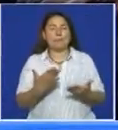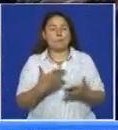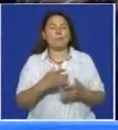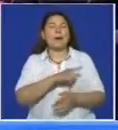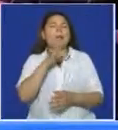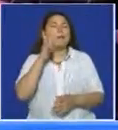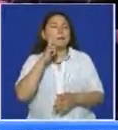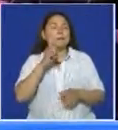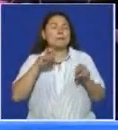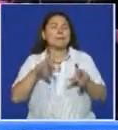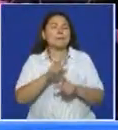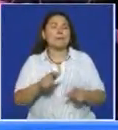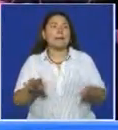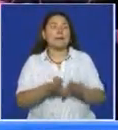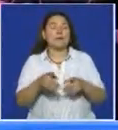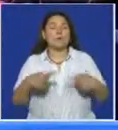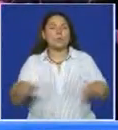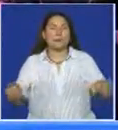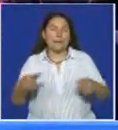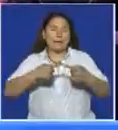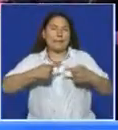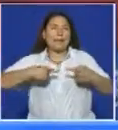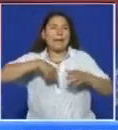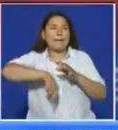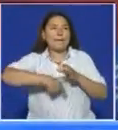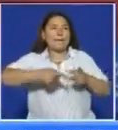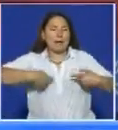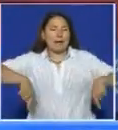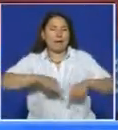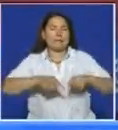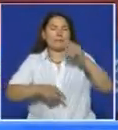специалистов магистром на и газ а также других нефтяных компаний региона